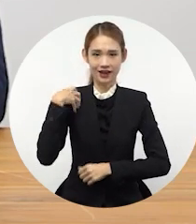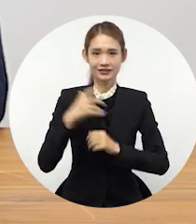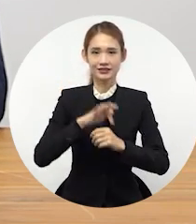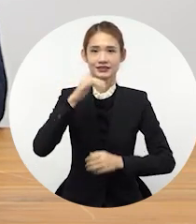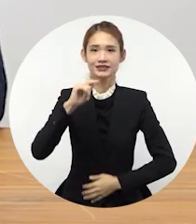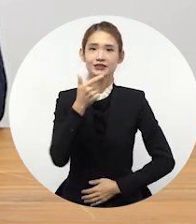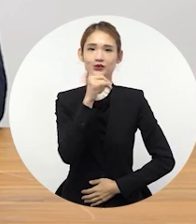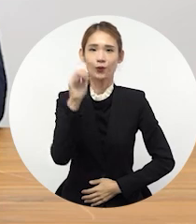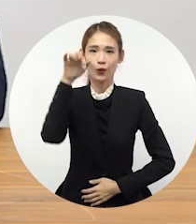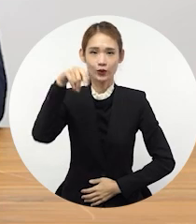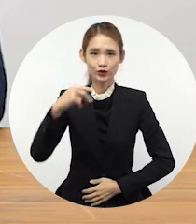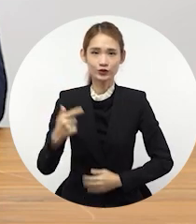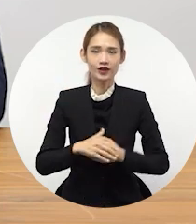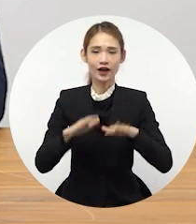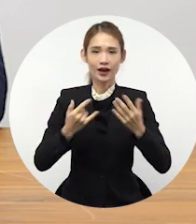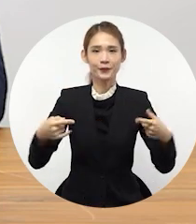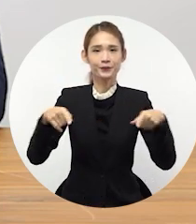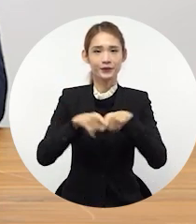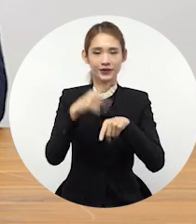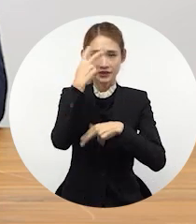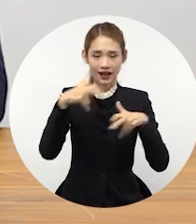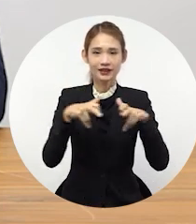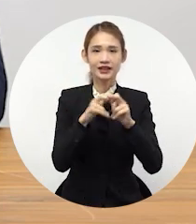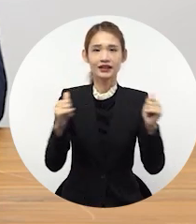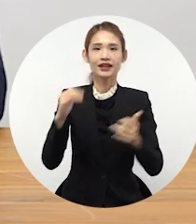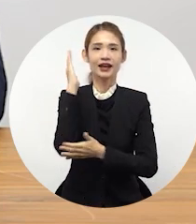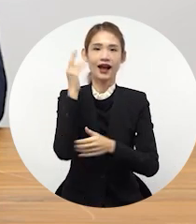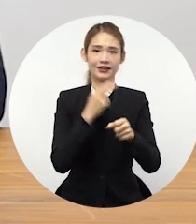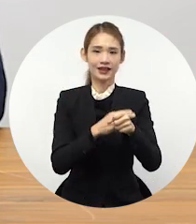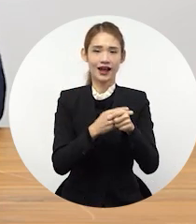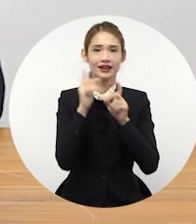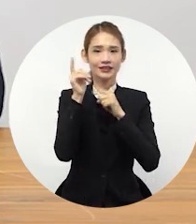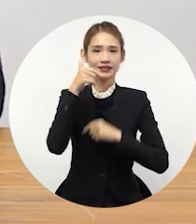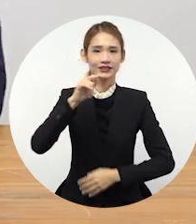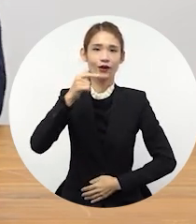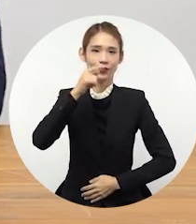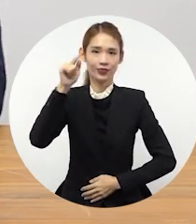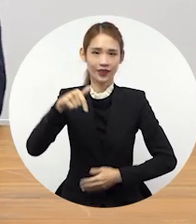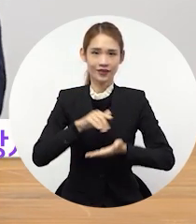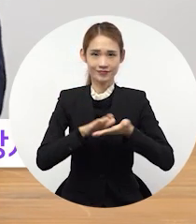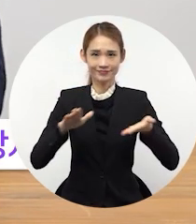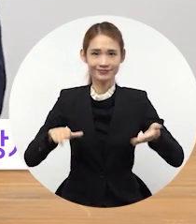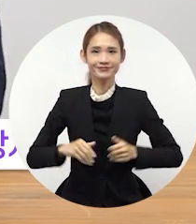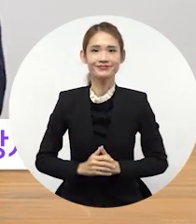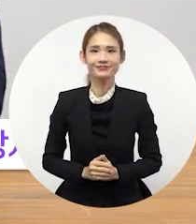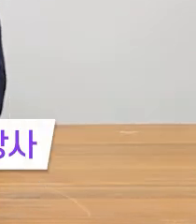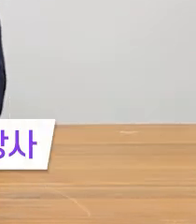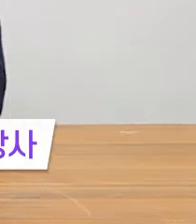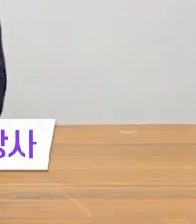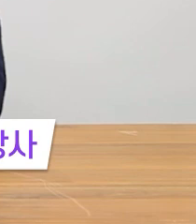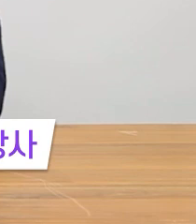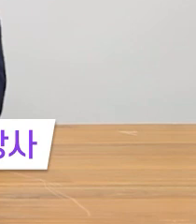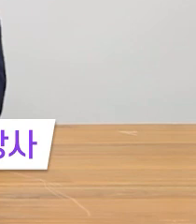신홍윤입니다. 네, 함께 진행하고 있는 시각장애인 장애인식 개선 강사 이현학입니다.